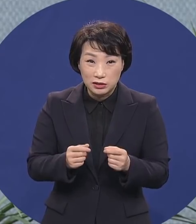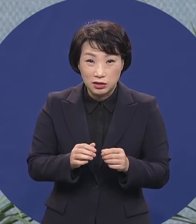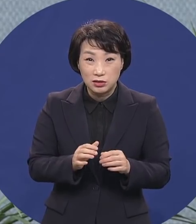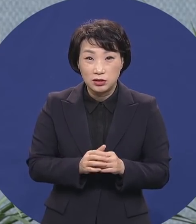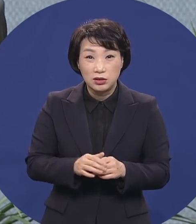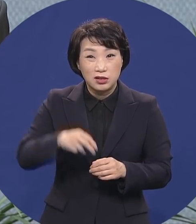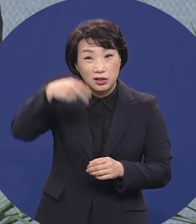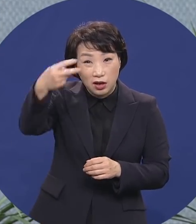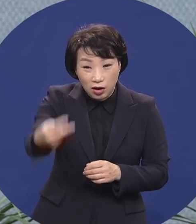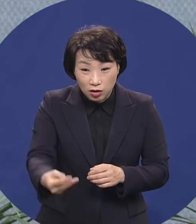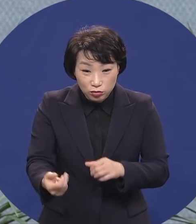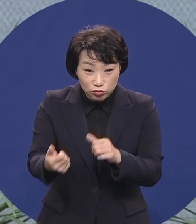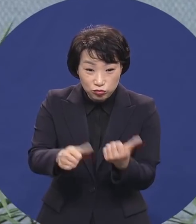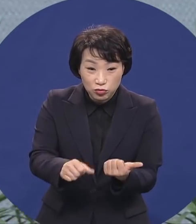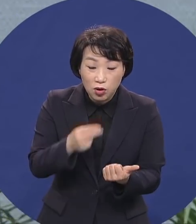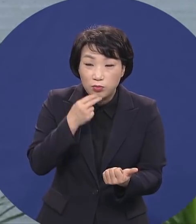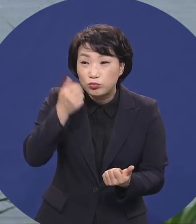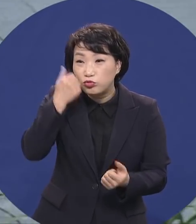죽을 사람은 없어요.